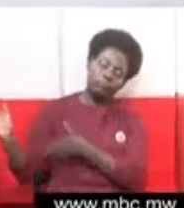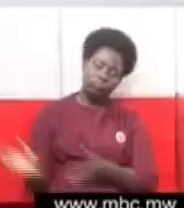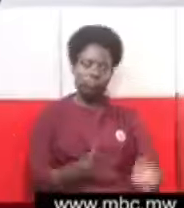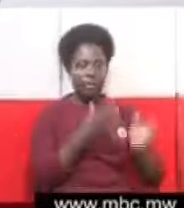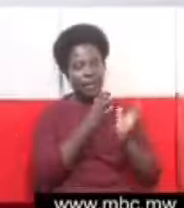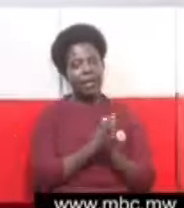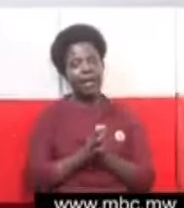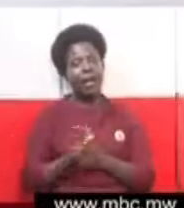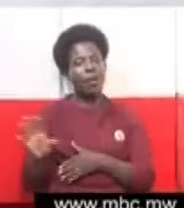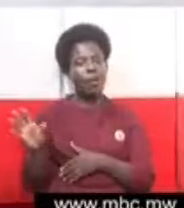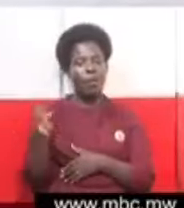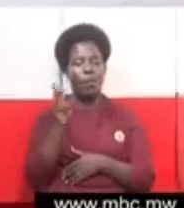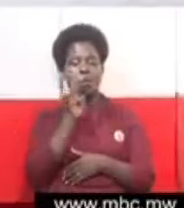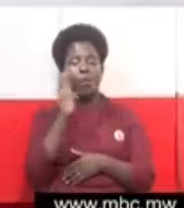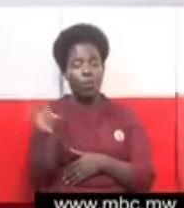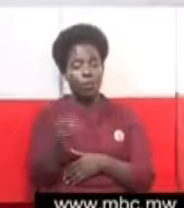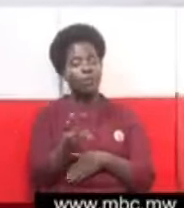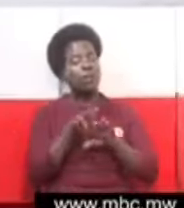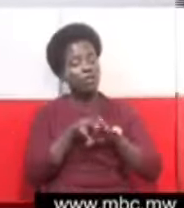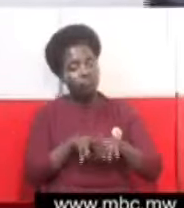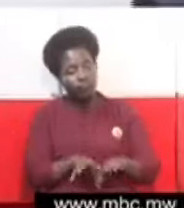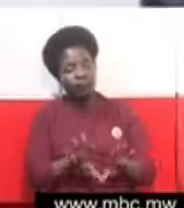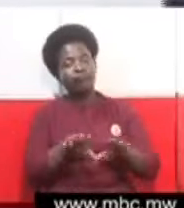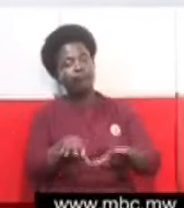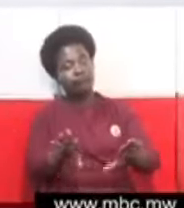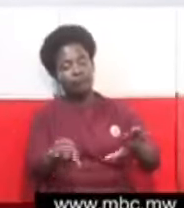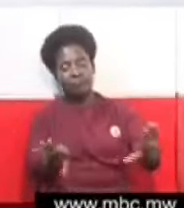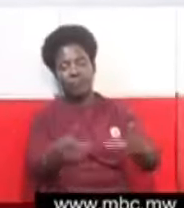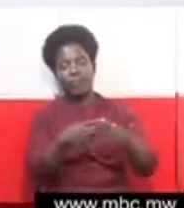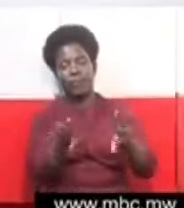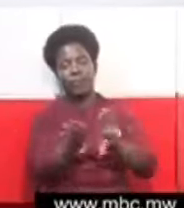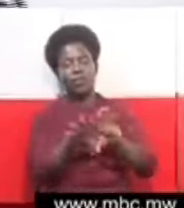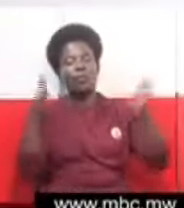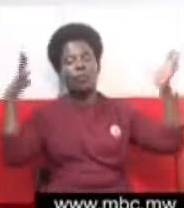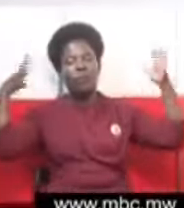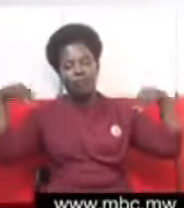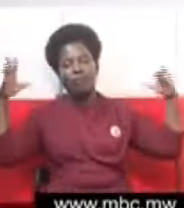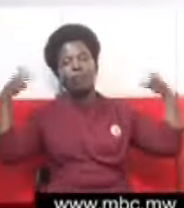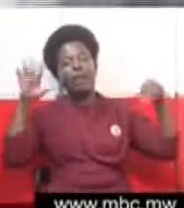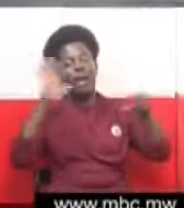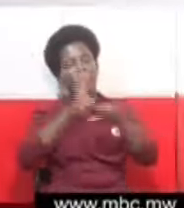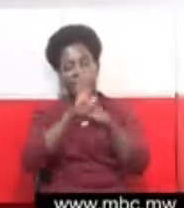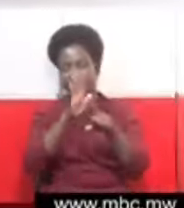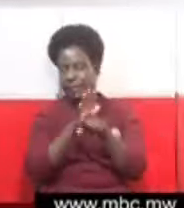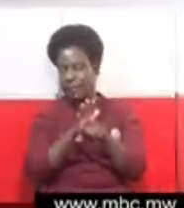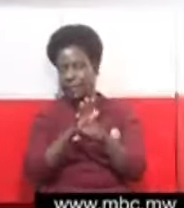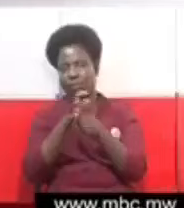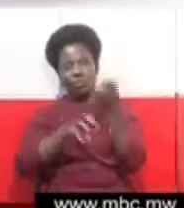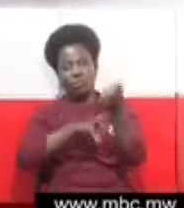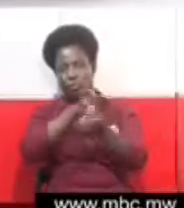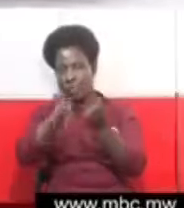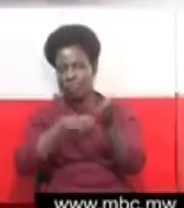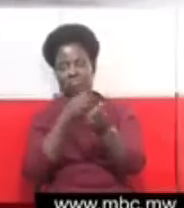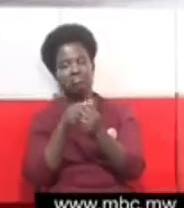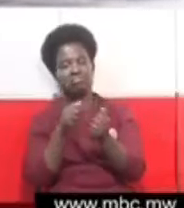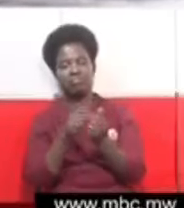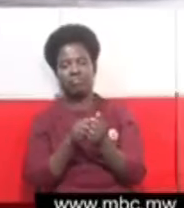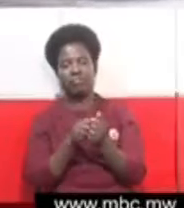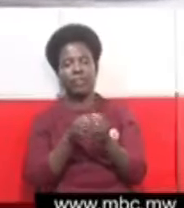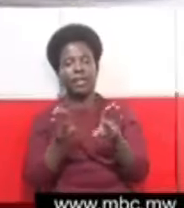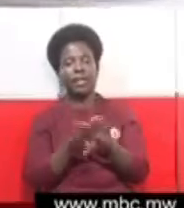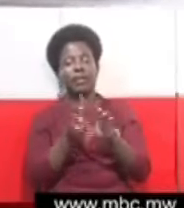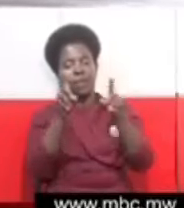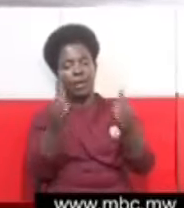mazotsefukira komanso mvula imene imagwa mwina mosakhazikika kuno kwino, zimene tikukhuza wina aliyense kuyambira anthu amene tikukhala ku madera a